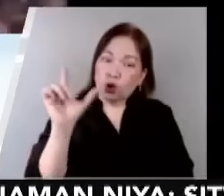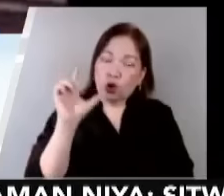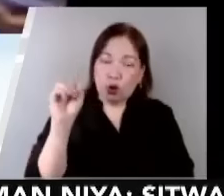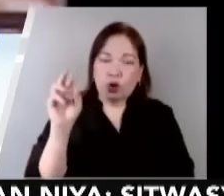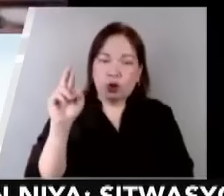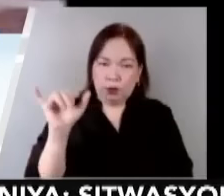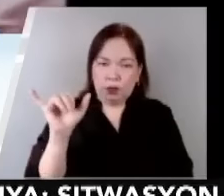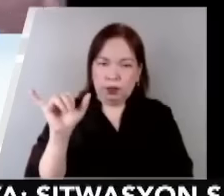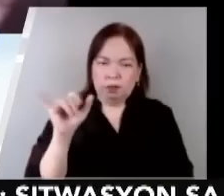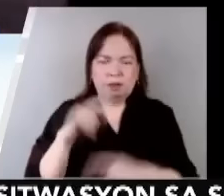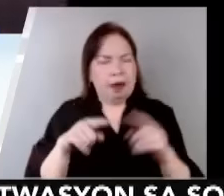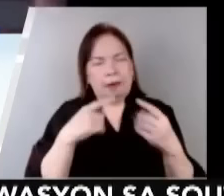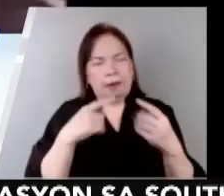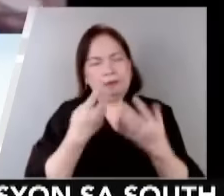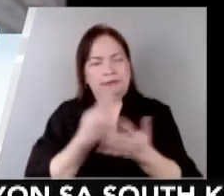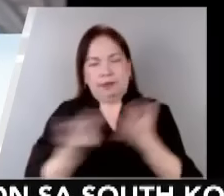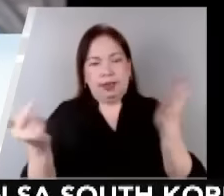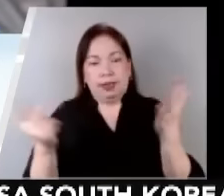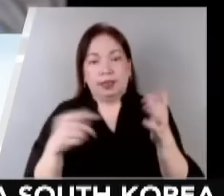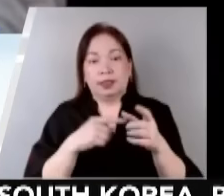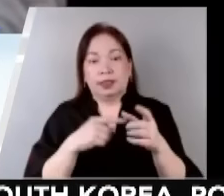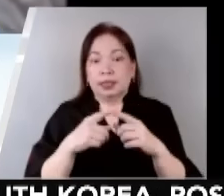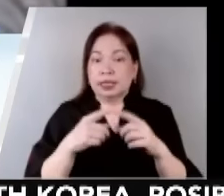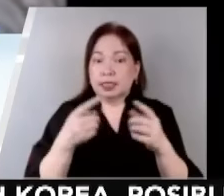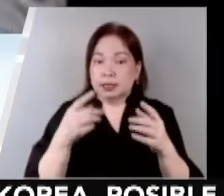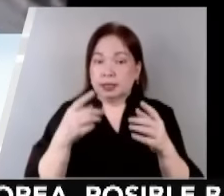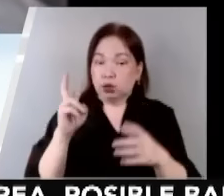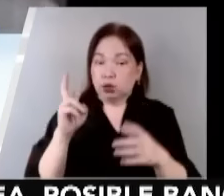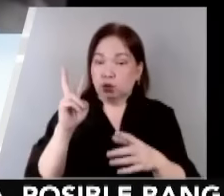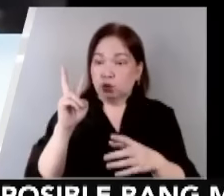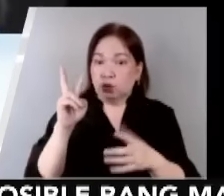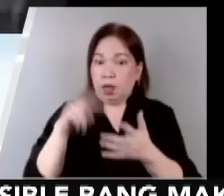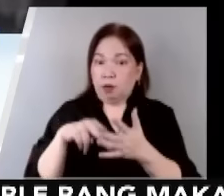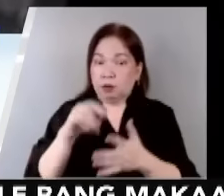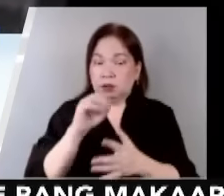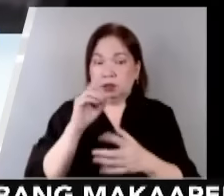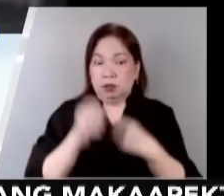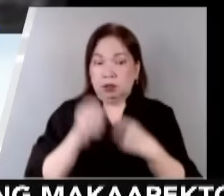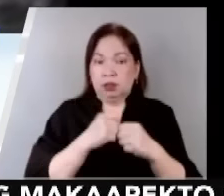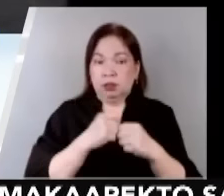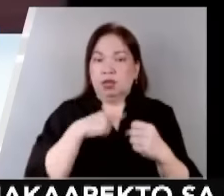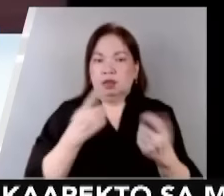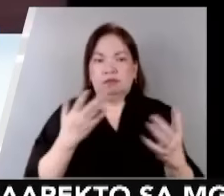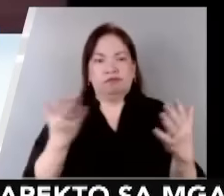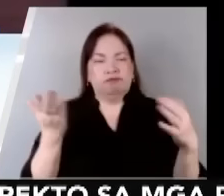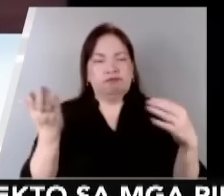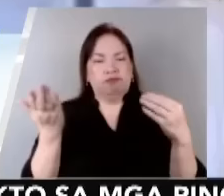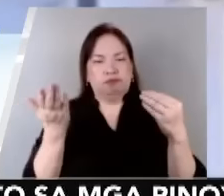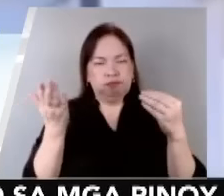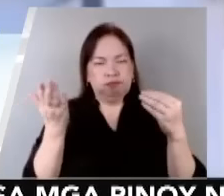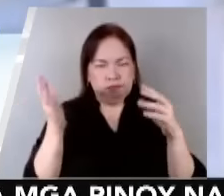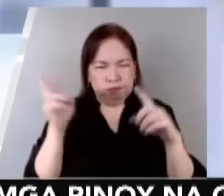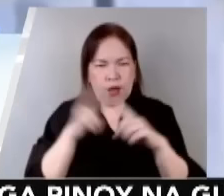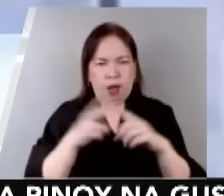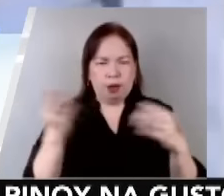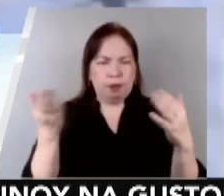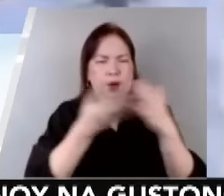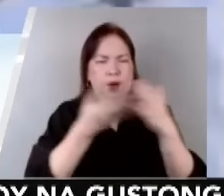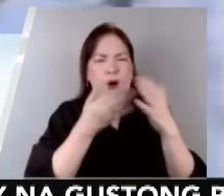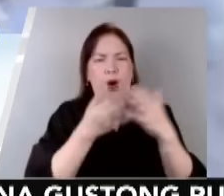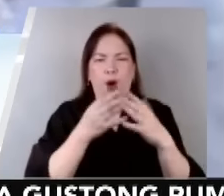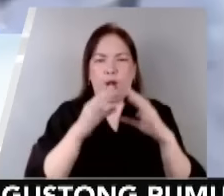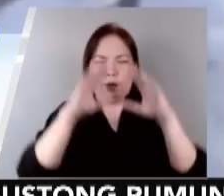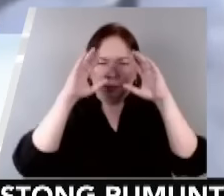Pero pagsapit ng taong 2000, for the impeachment of the President Joseph Ejercito Estrada, si Joseph